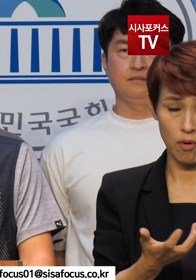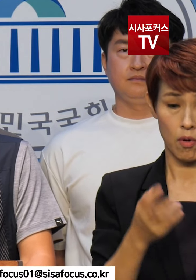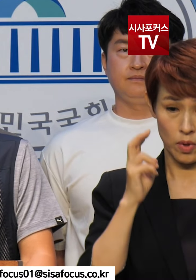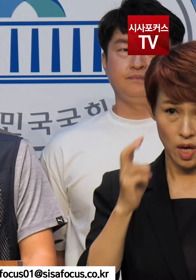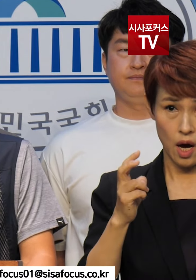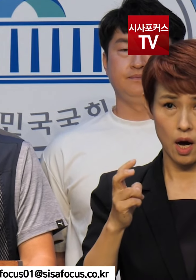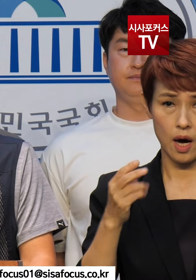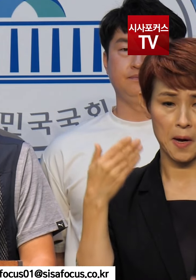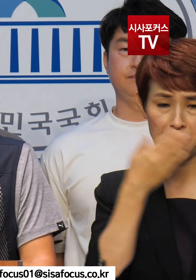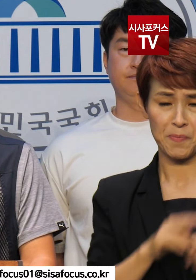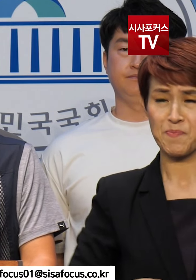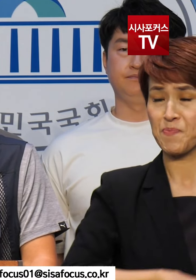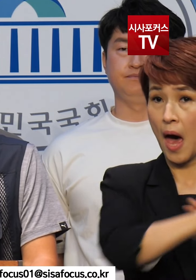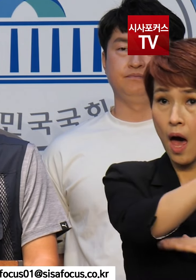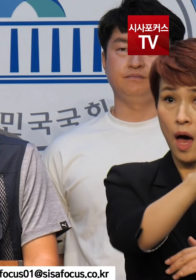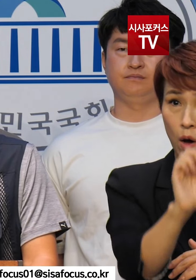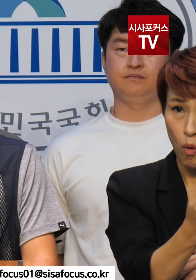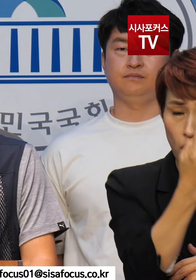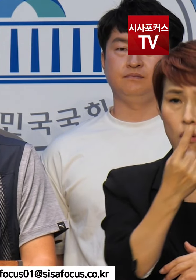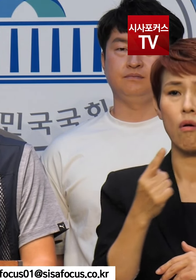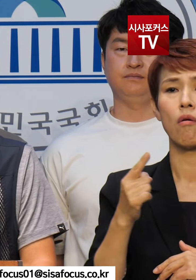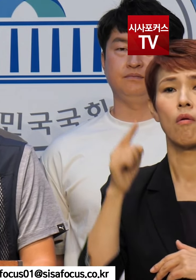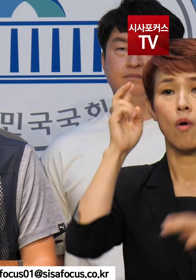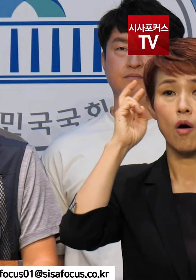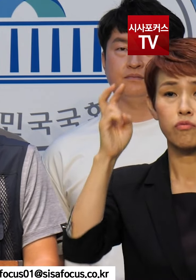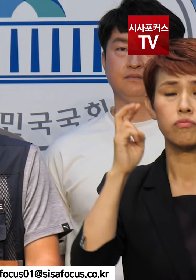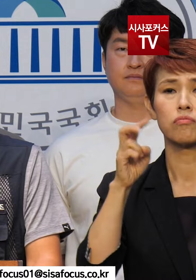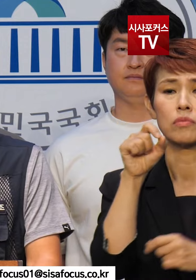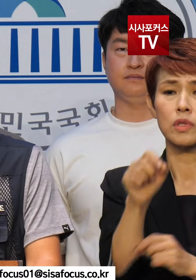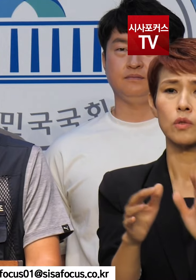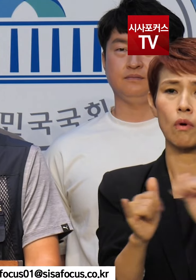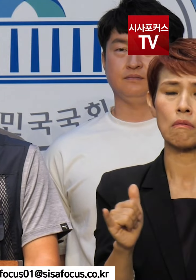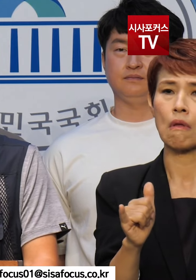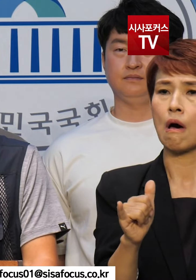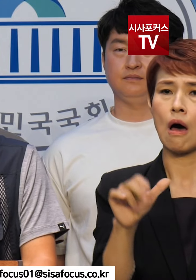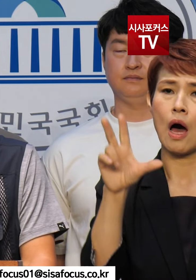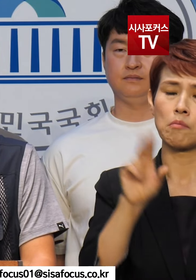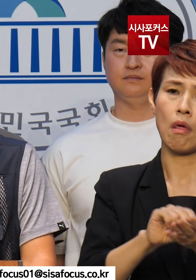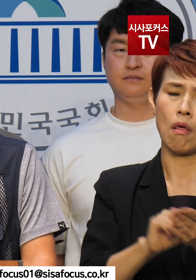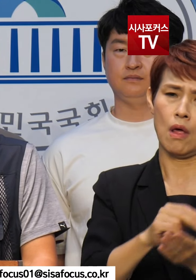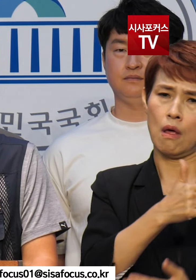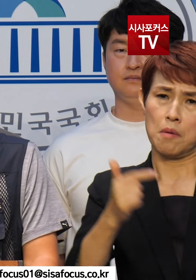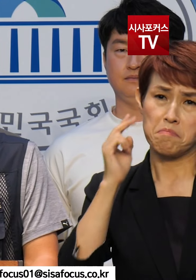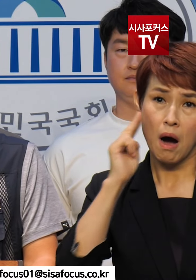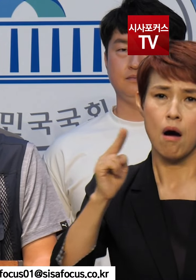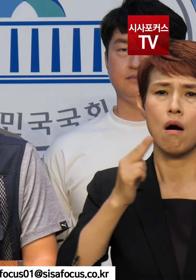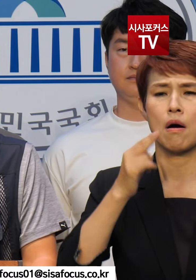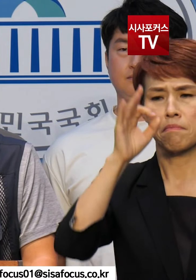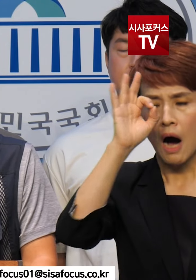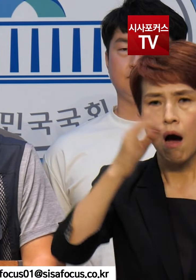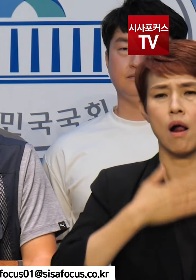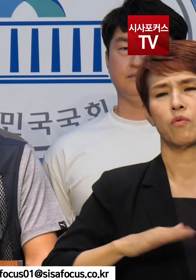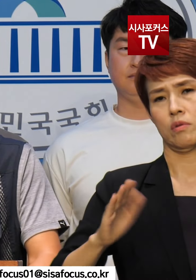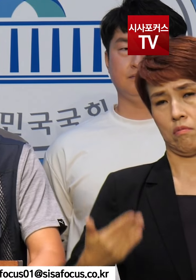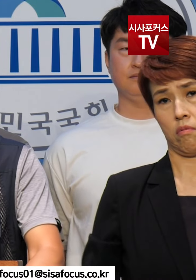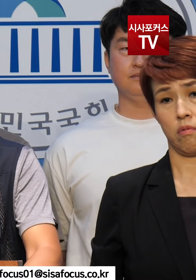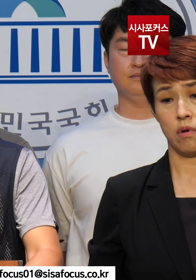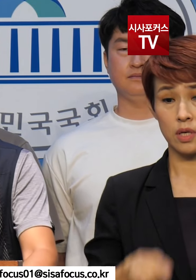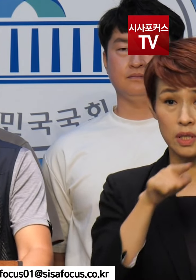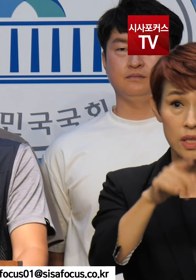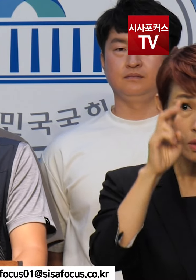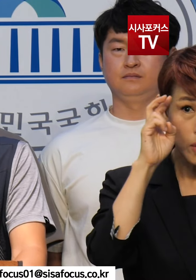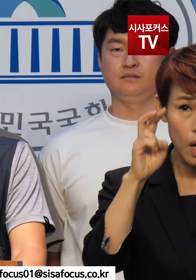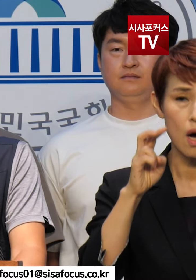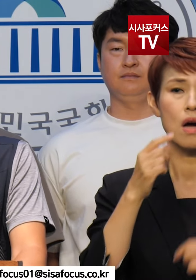노동자들이 생존권을 빼앗긴 일이 빈번했다는 걸 알게 되었습니다. 한국 옵티컬 하이테크는